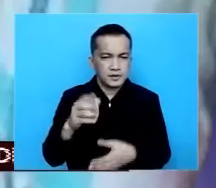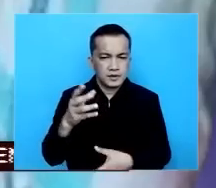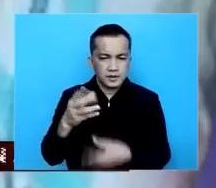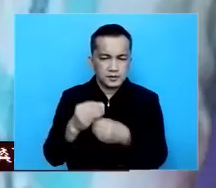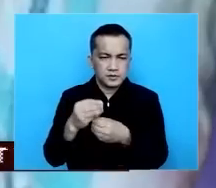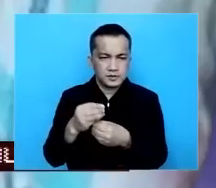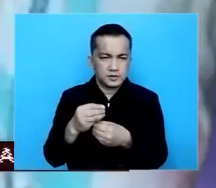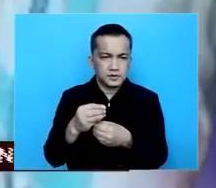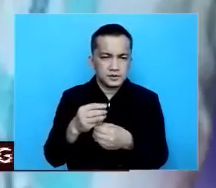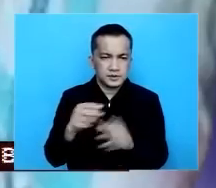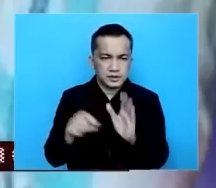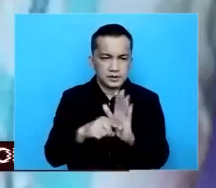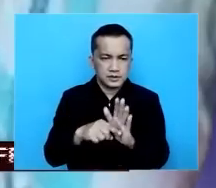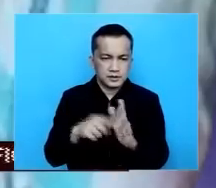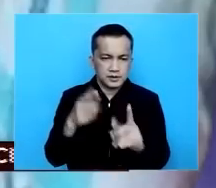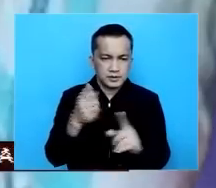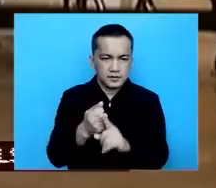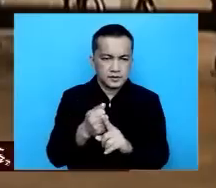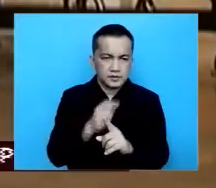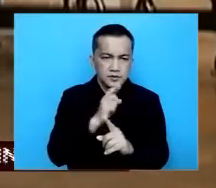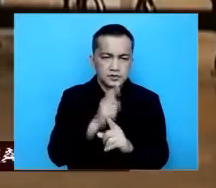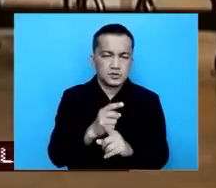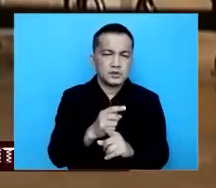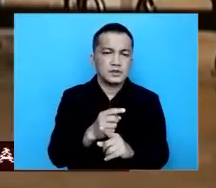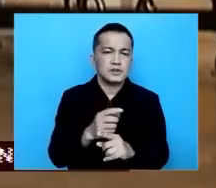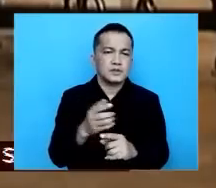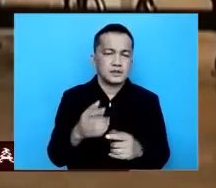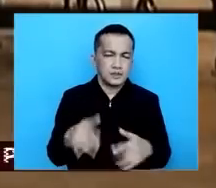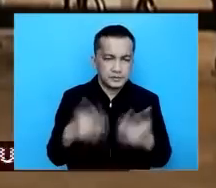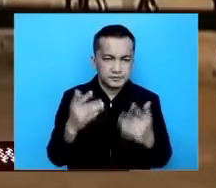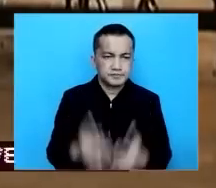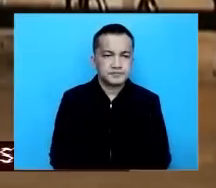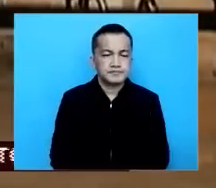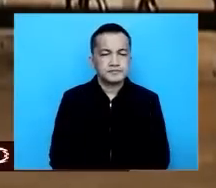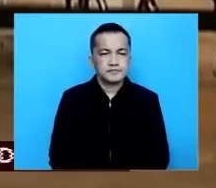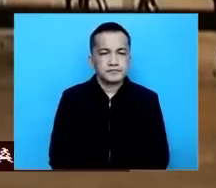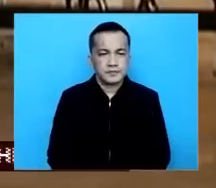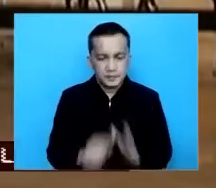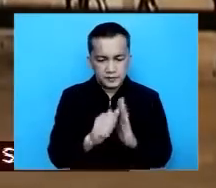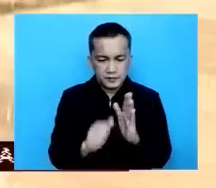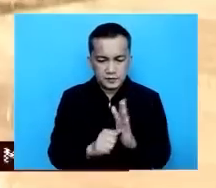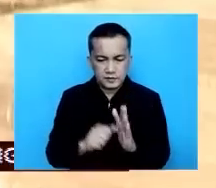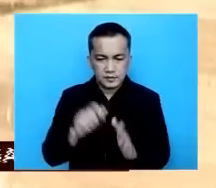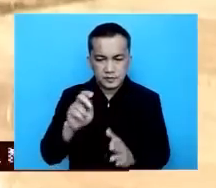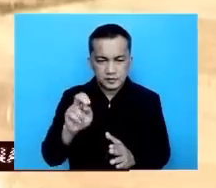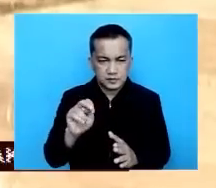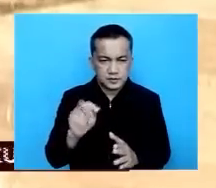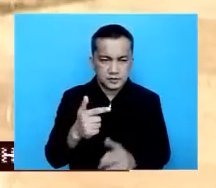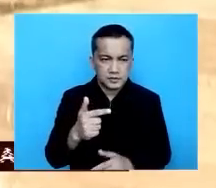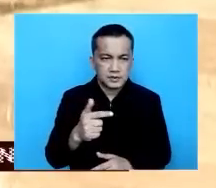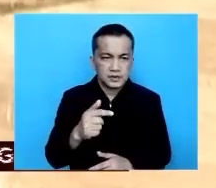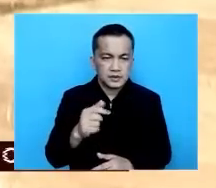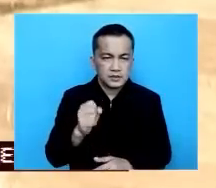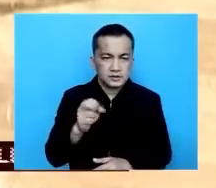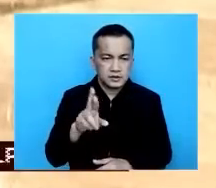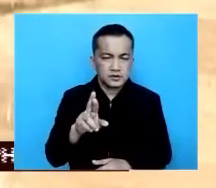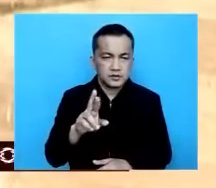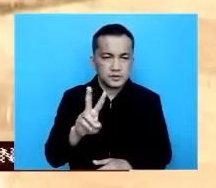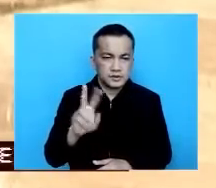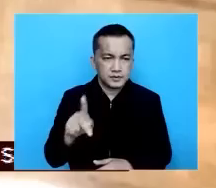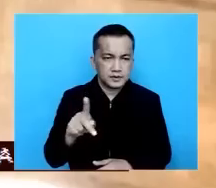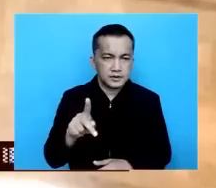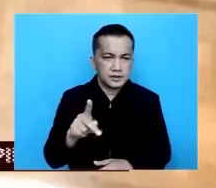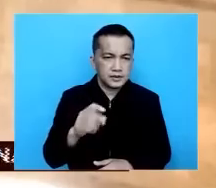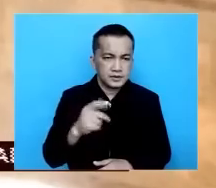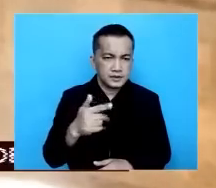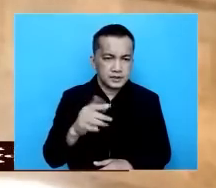effect sa actuarial life po. Paglilinaw ni Attorney Jason Teng, Senior Vice President ng GSIS para sa Visayas,